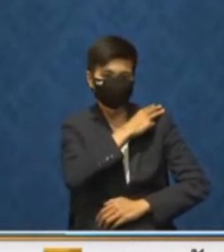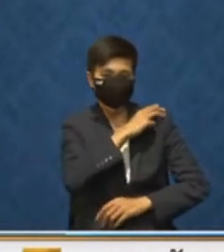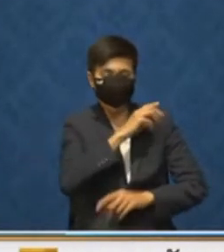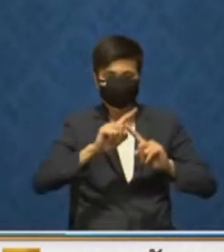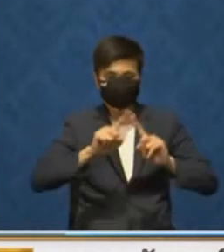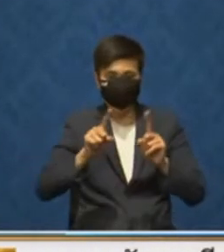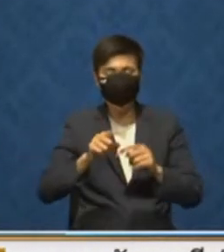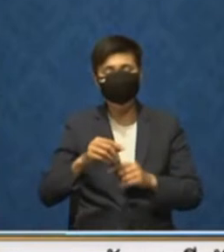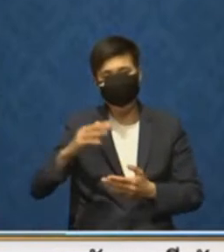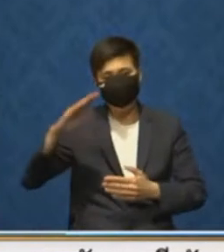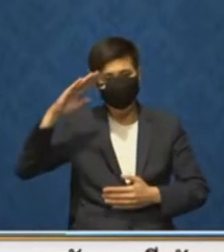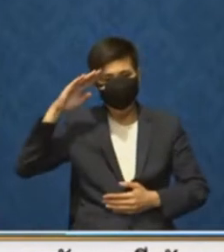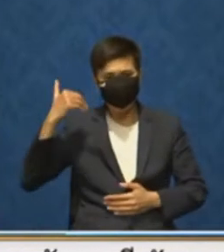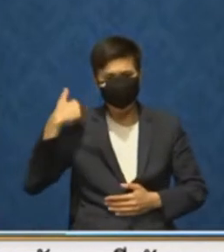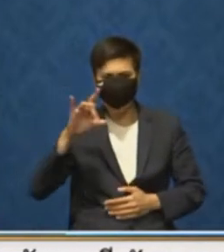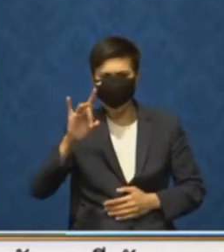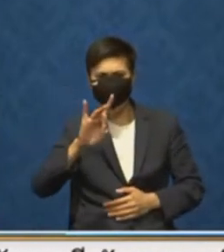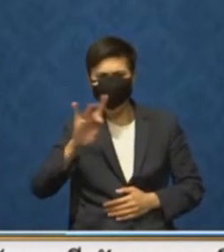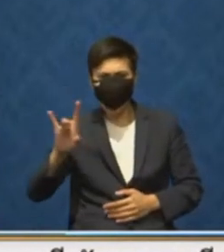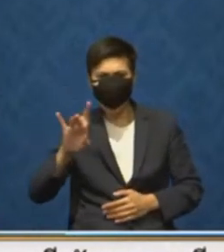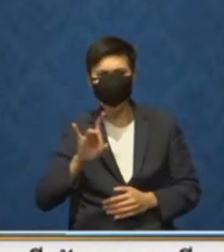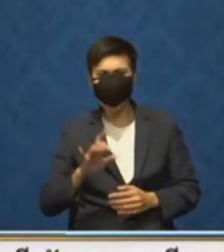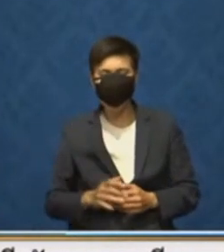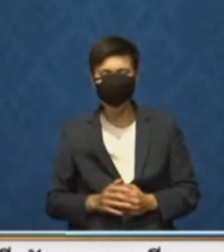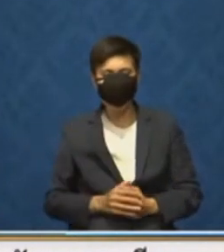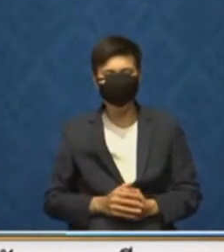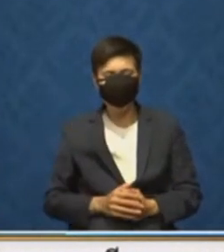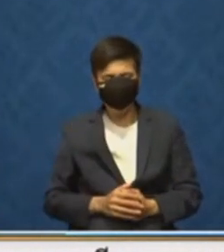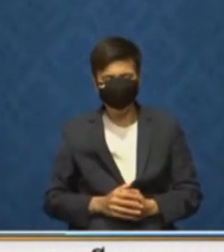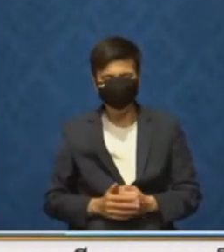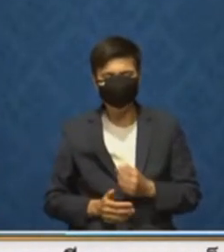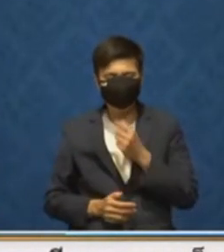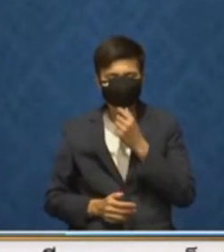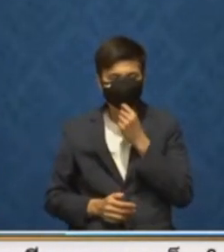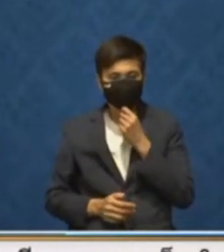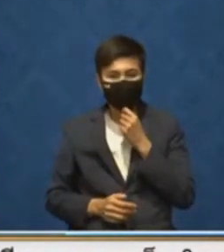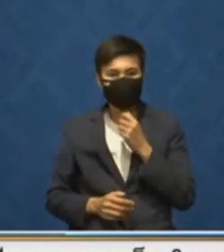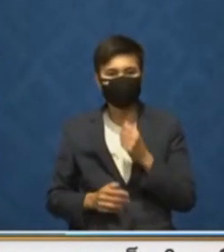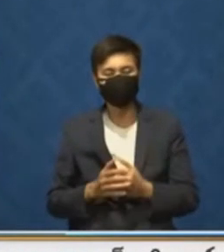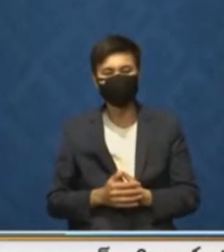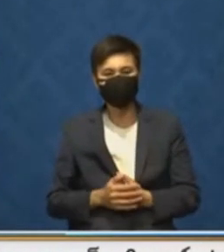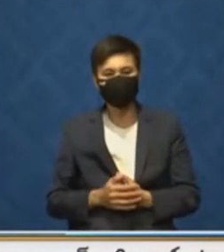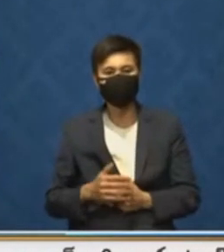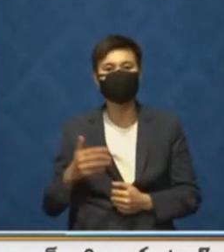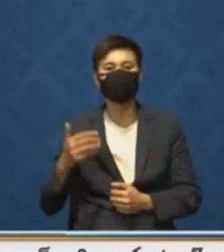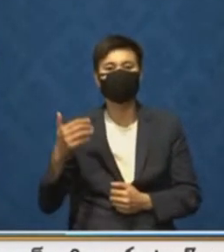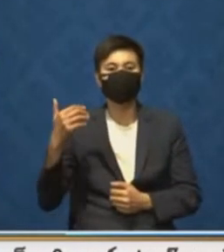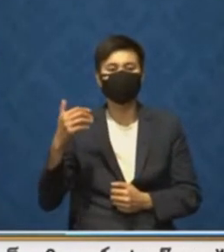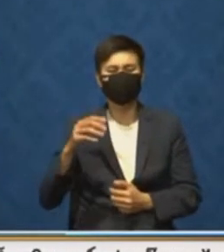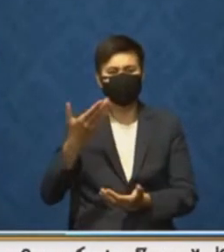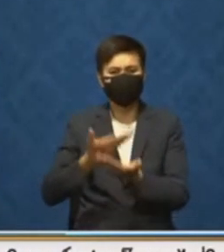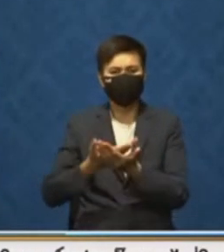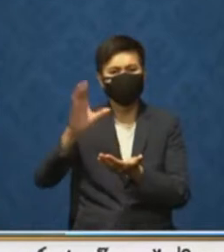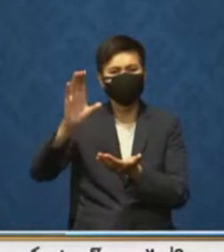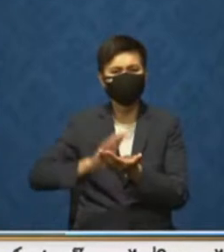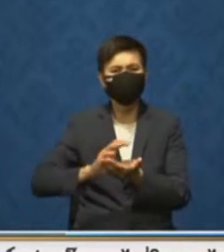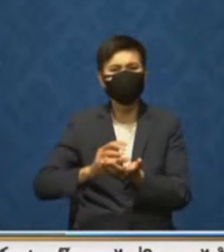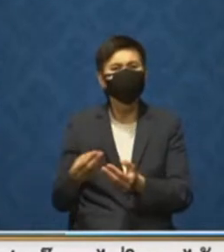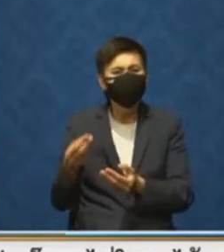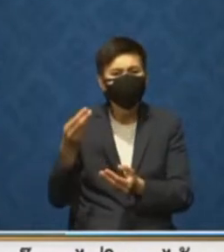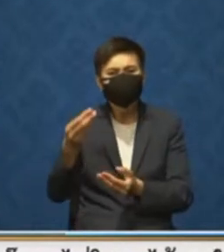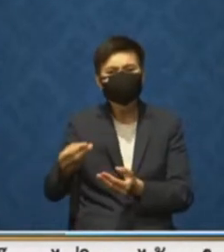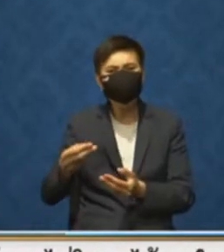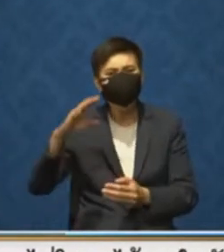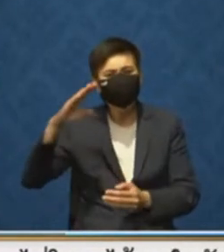นะครับแล้วไปได้ชาติอยู่ได้ไงนะครับต้องเอางบประมาณเนี้ยนะฮะไปให้ทหารกินทหาร